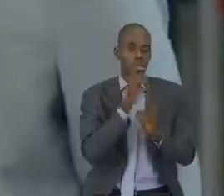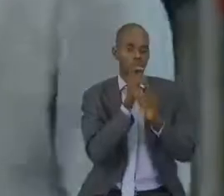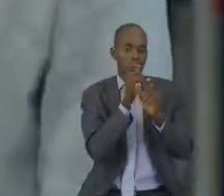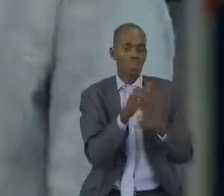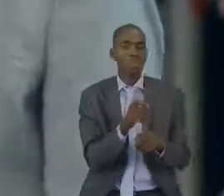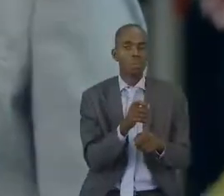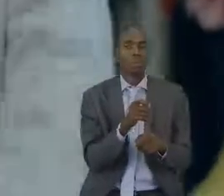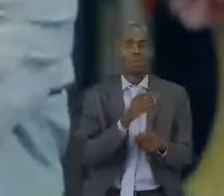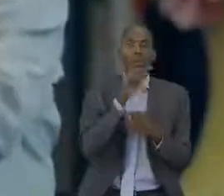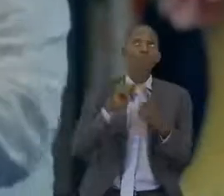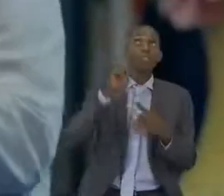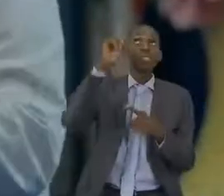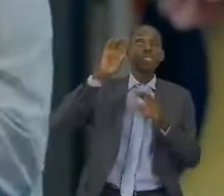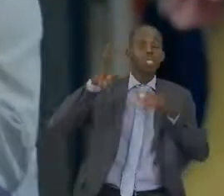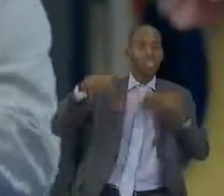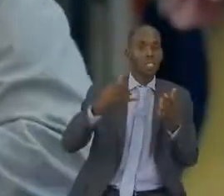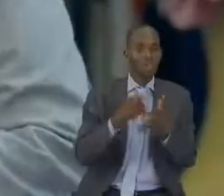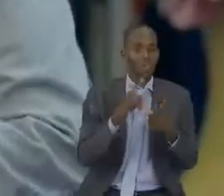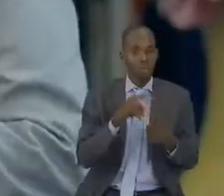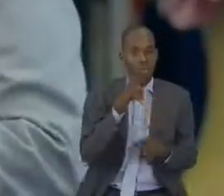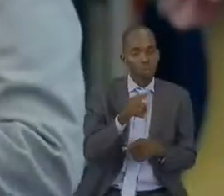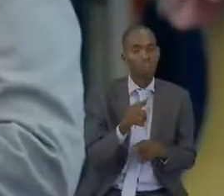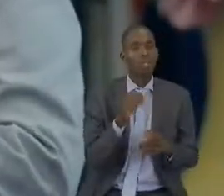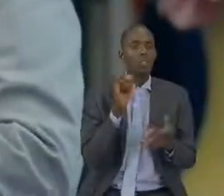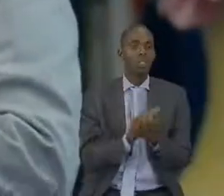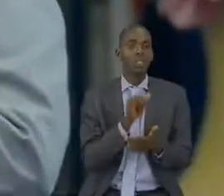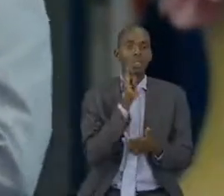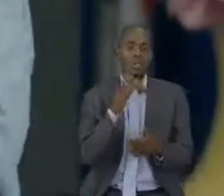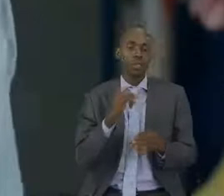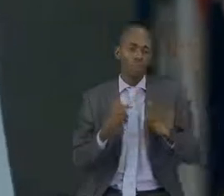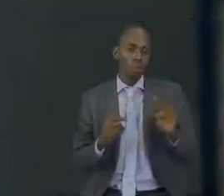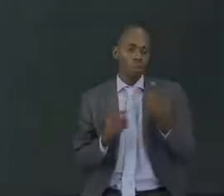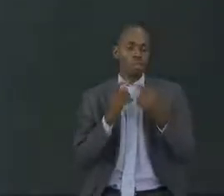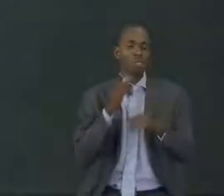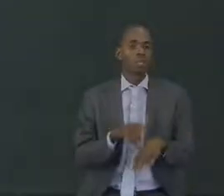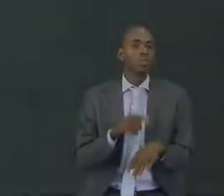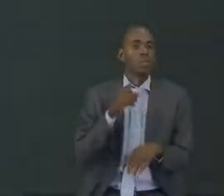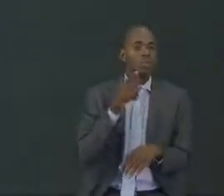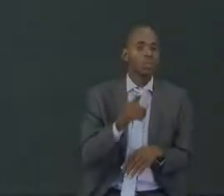gratuitement. Lorsqu'il te le donne, c'est en ce moment que tu auras